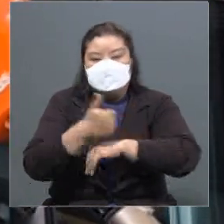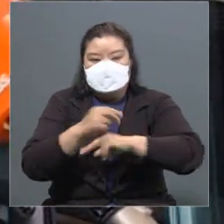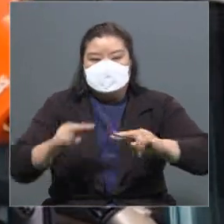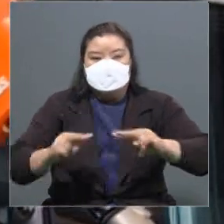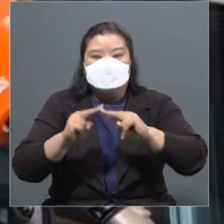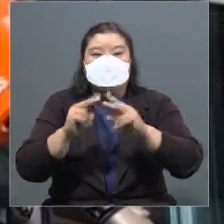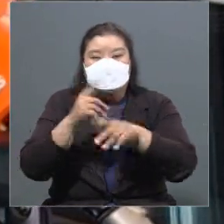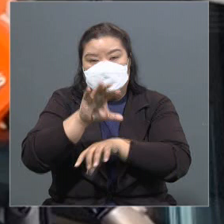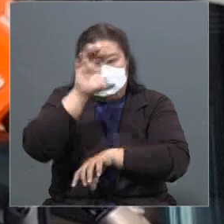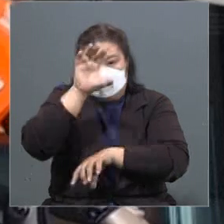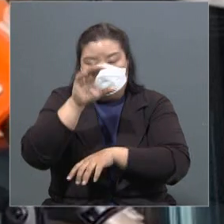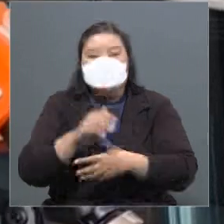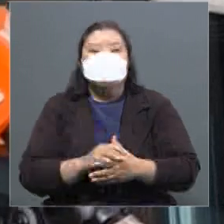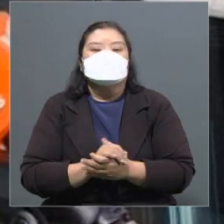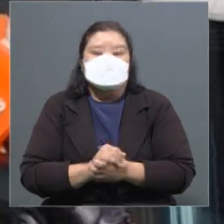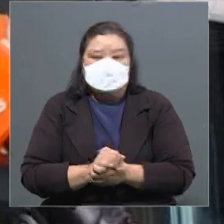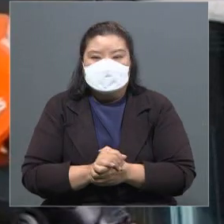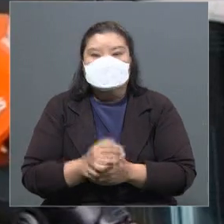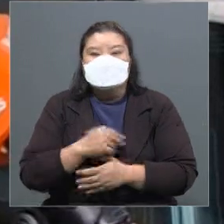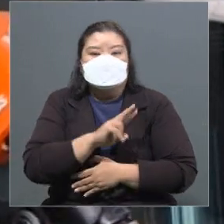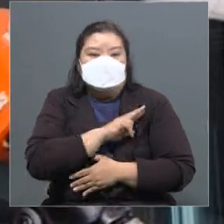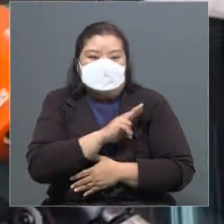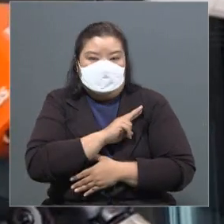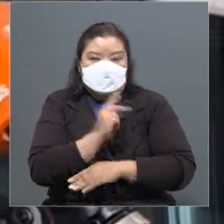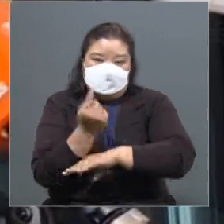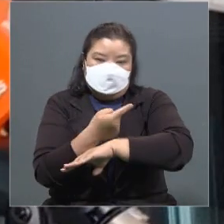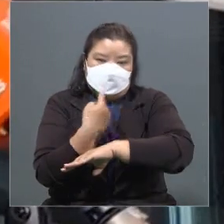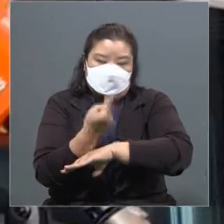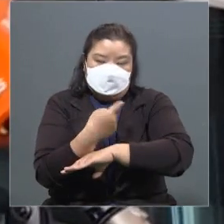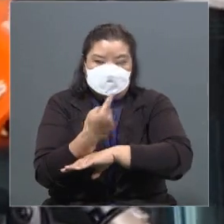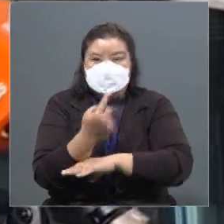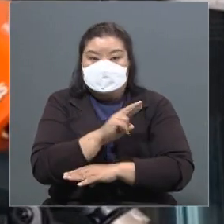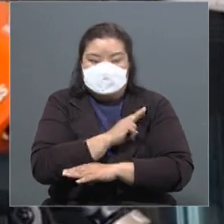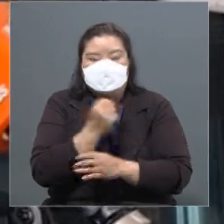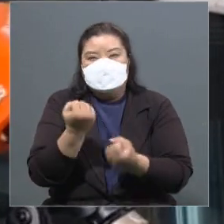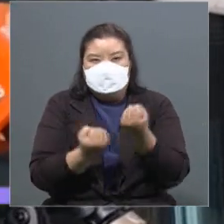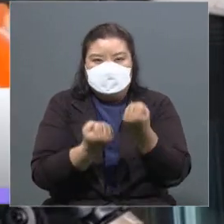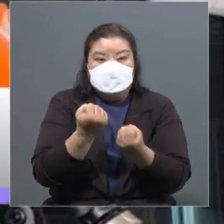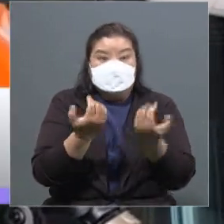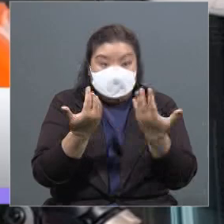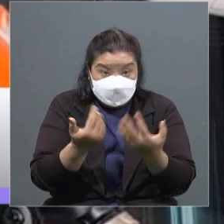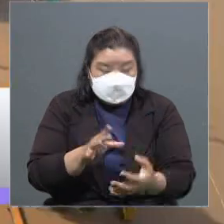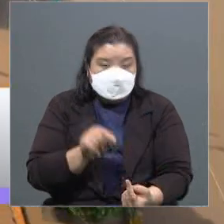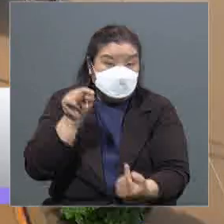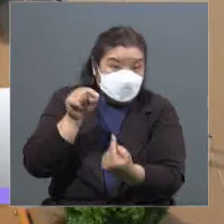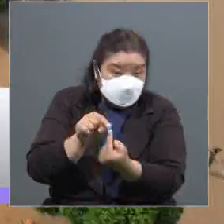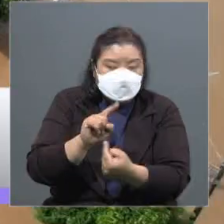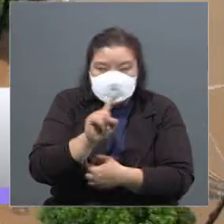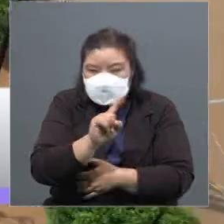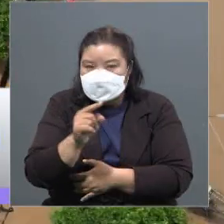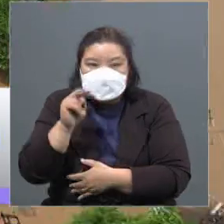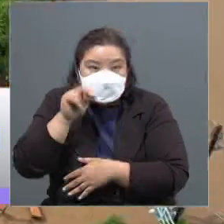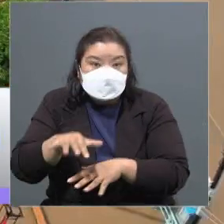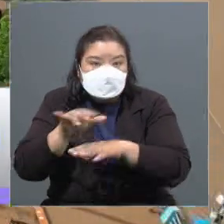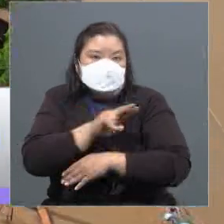การกระทรวงมหาดไทยวันนี้ต้องบอกว่าขับเครื่องบินส่วนตัวเลยนะคะลงพื้นที่ตรวจสถานการณ์น้ำแล้วก็ไปเยี่ยมให้กำลังใจผู้ประสบอุทกภั